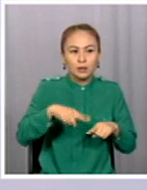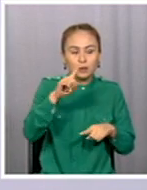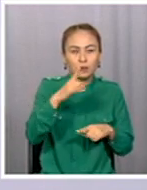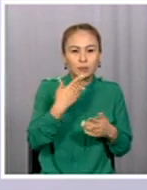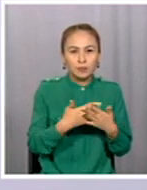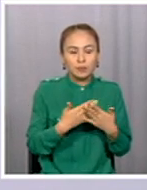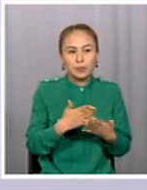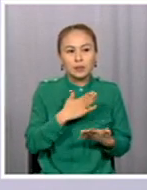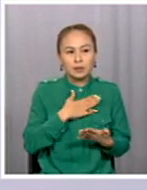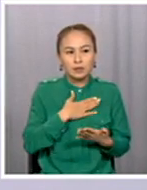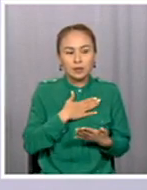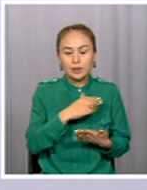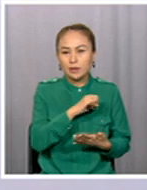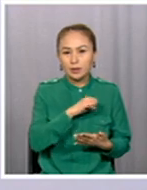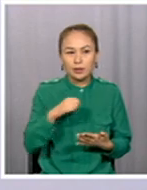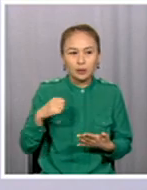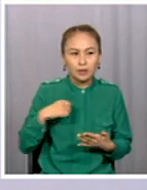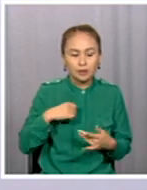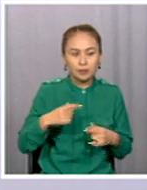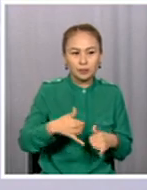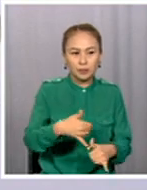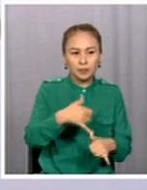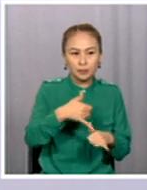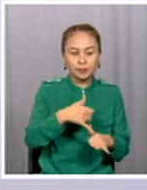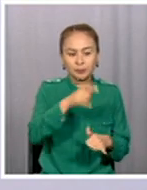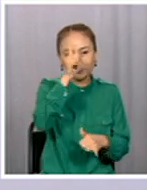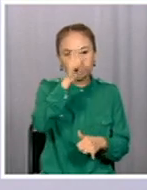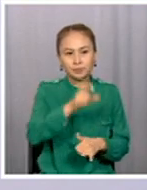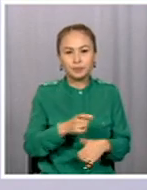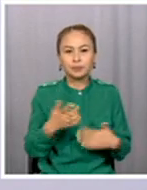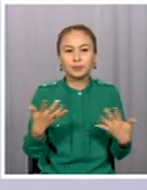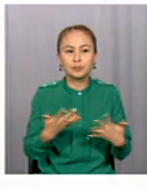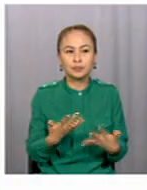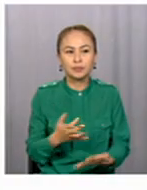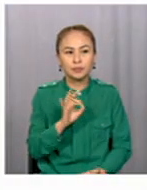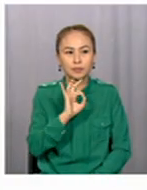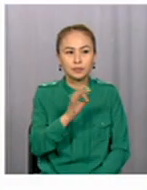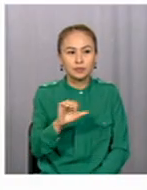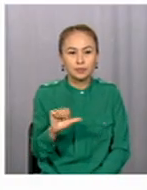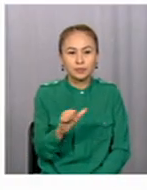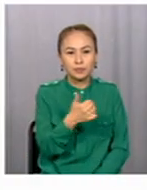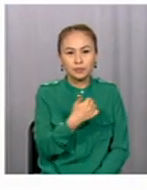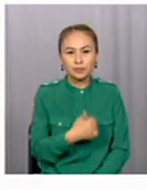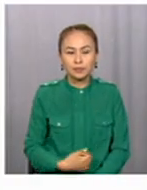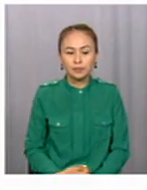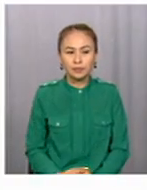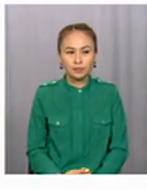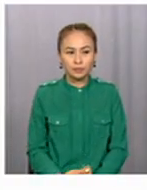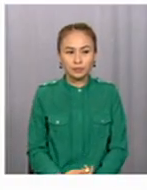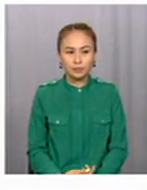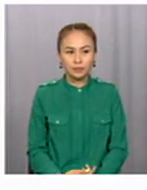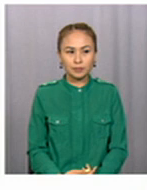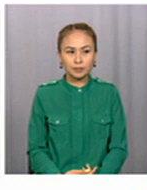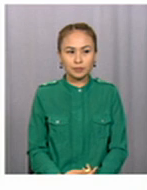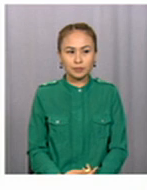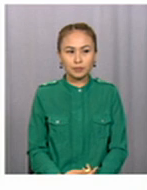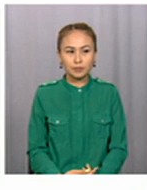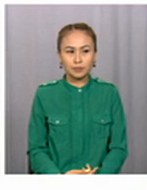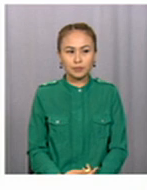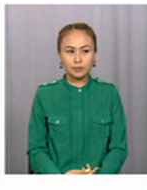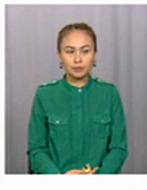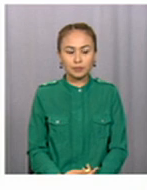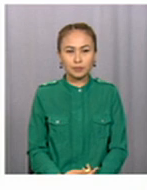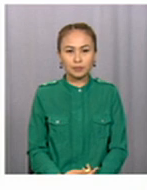қараймыз, ең биік болып тұрған баған қайсы? Әрине, ол мына ең бірінші тұрған баған, е? Оны